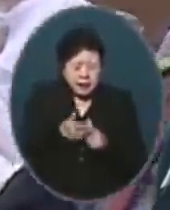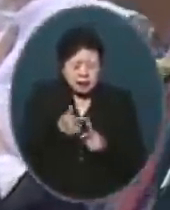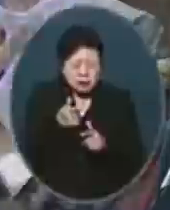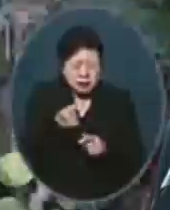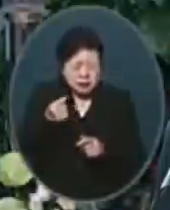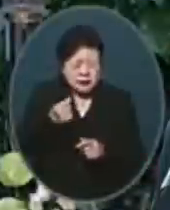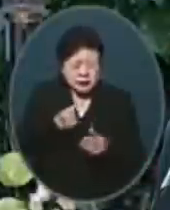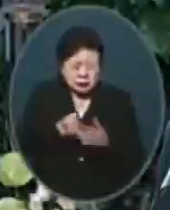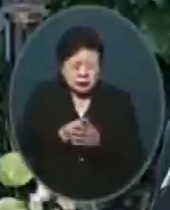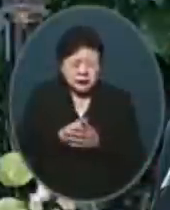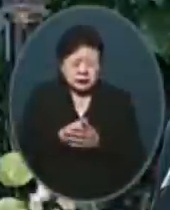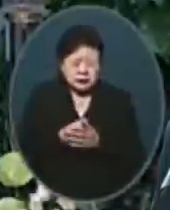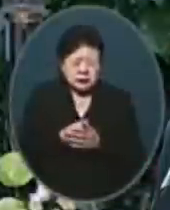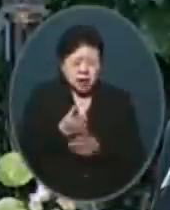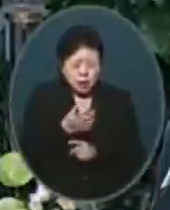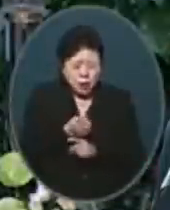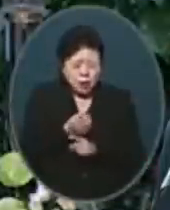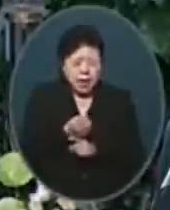예수님을 가지고 계신